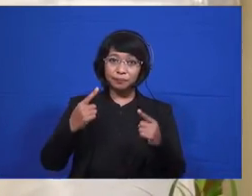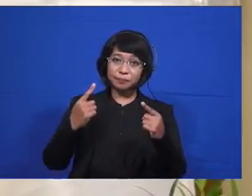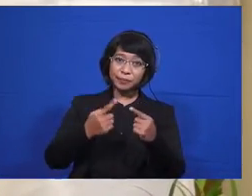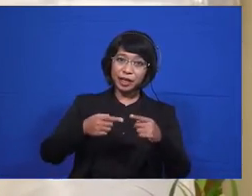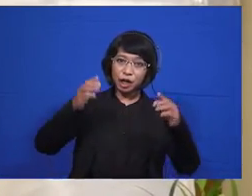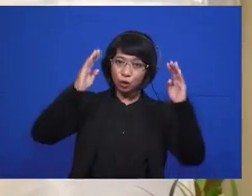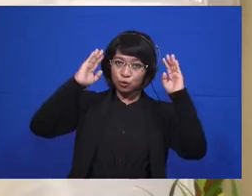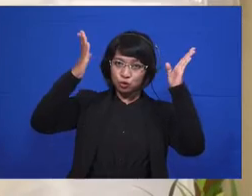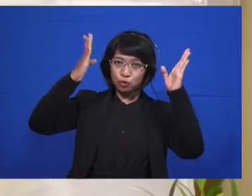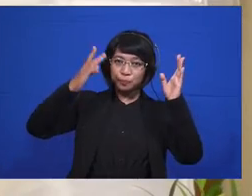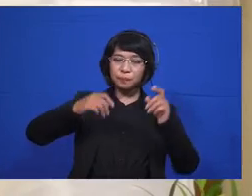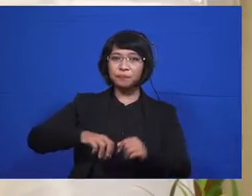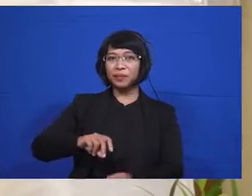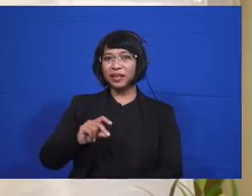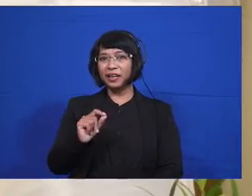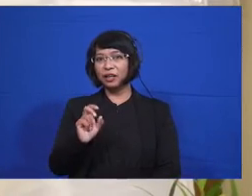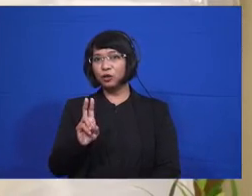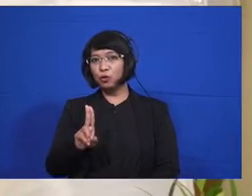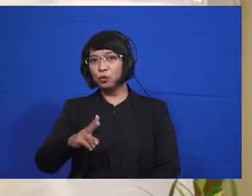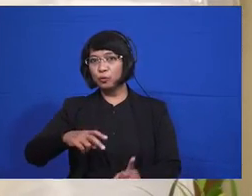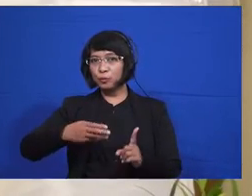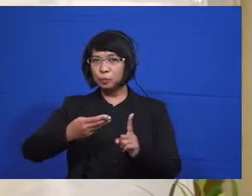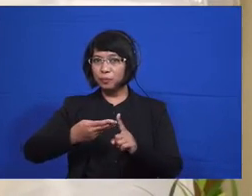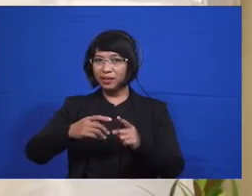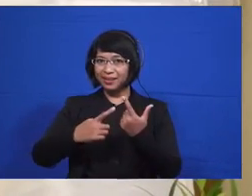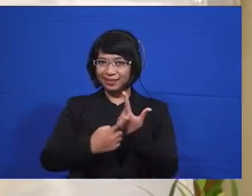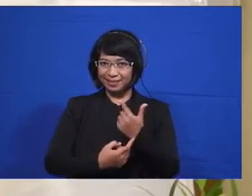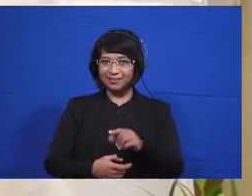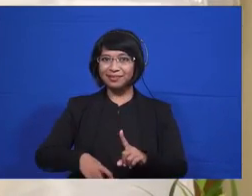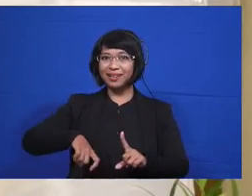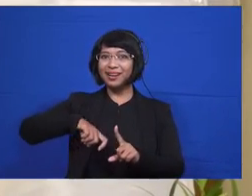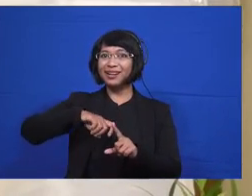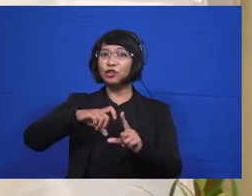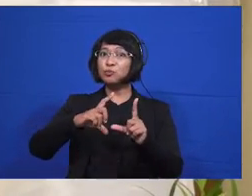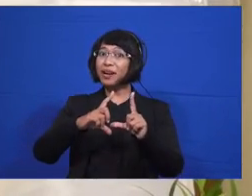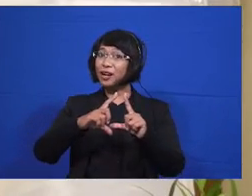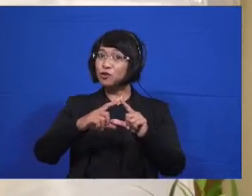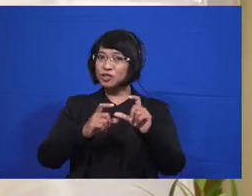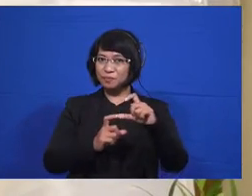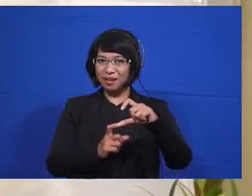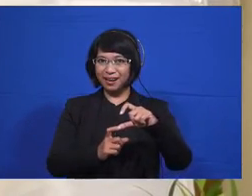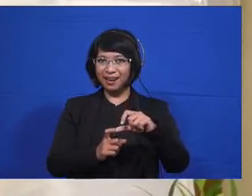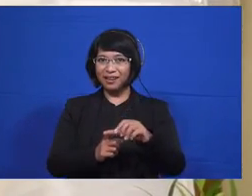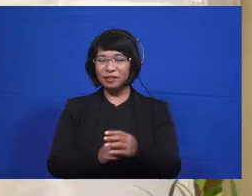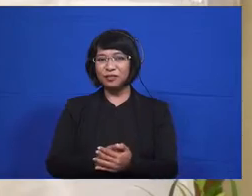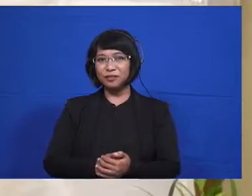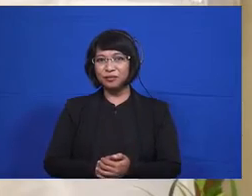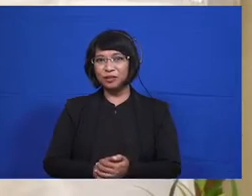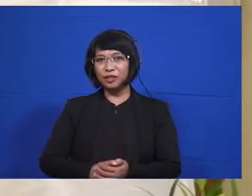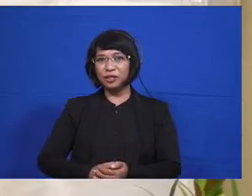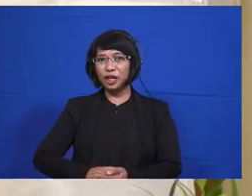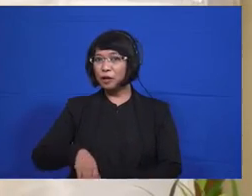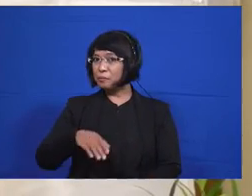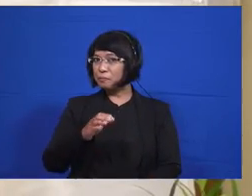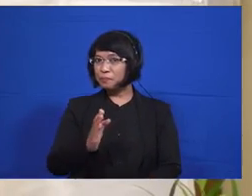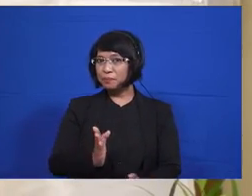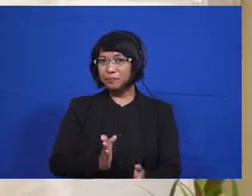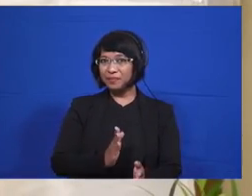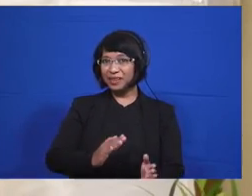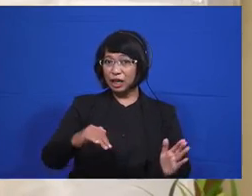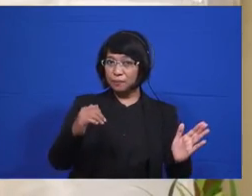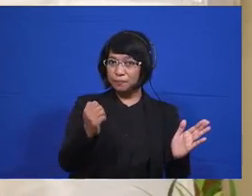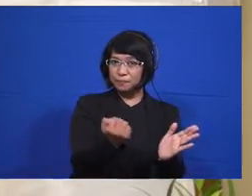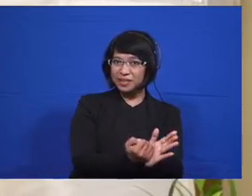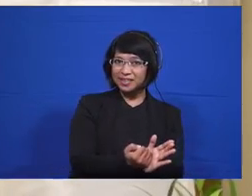Robertus Rubiatmoko yang telah berkenan mentapiskan Romo Kosmas Kristian Timur dan Romo